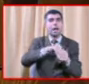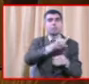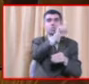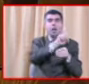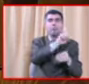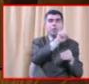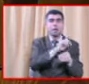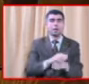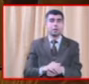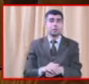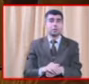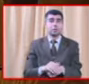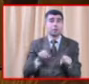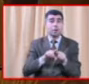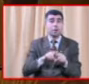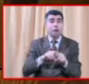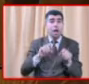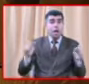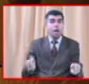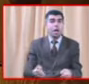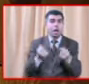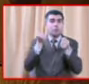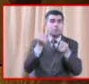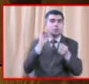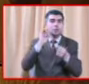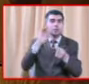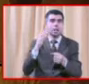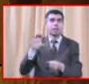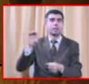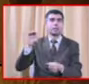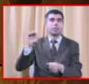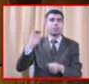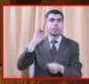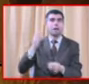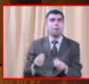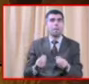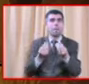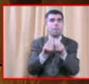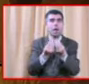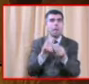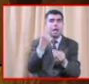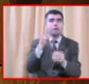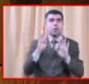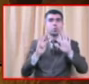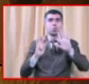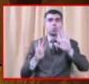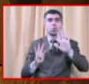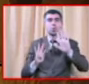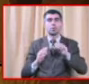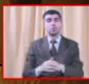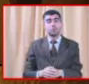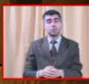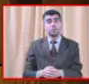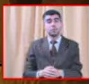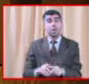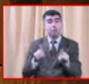تروم محاولة إعادة تأهيل منطقة الهراويين التي انضمت إلى مدينة الدار البيضاء سنة 2009 واللي